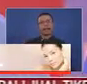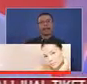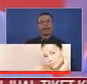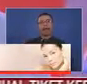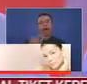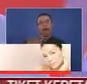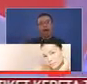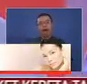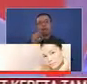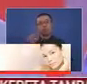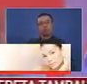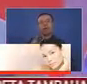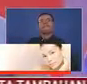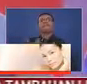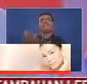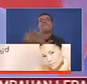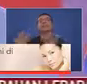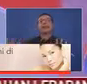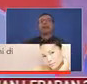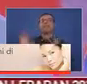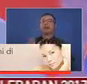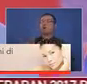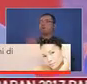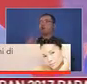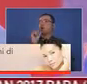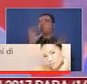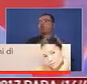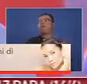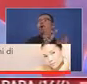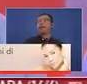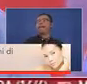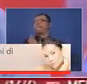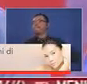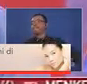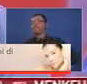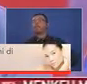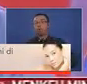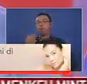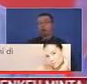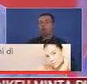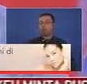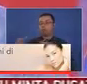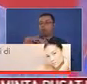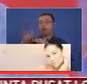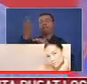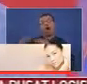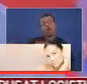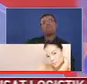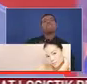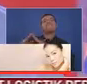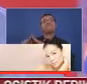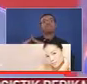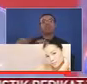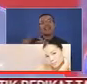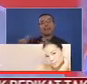otoritas ini untuk rakyat banyak bukan untuk sekelompok orang jadi ketika ada sebuah lahan baru saya